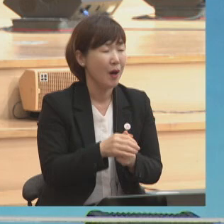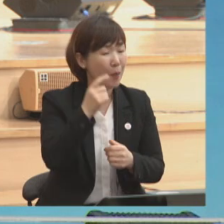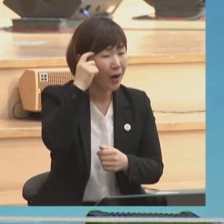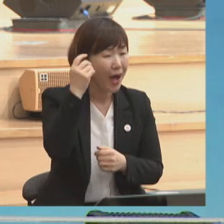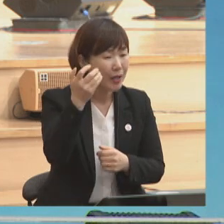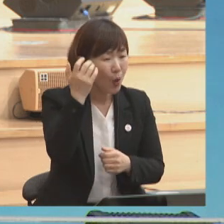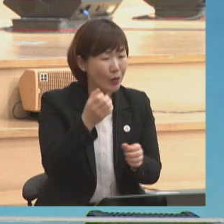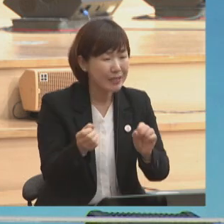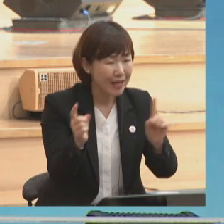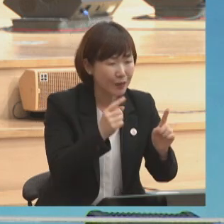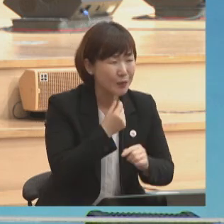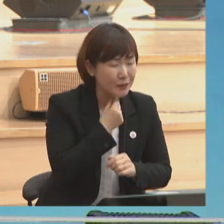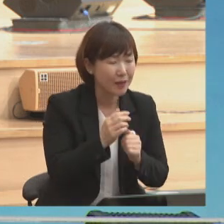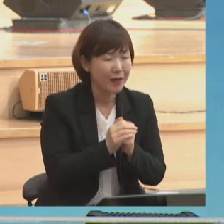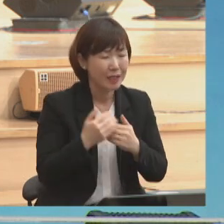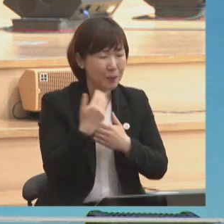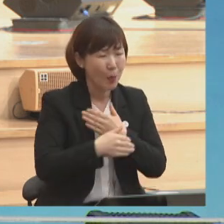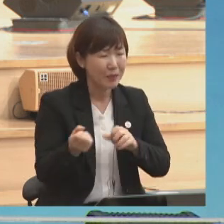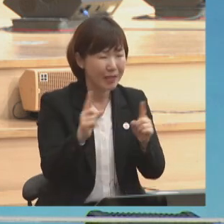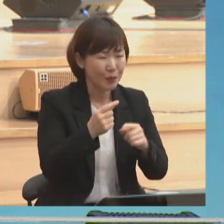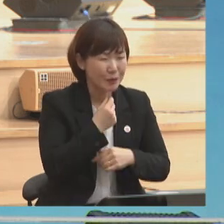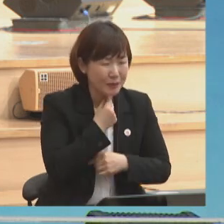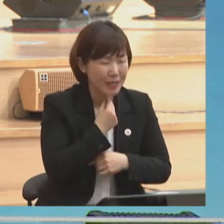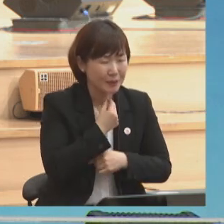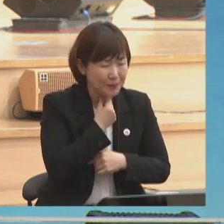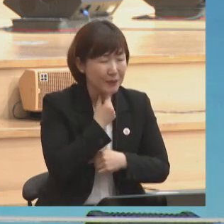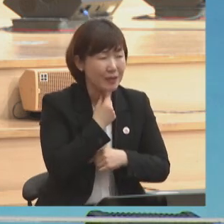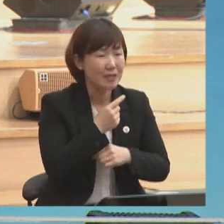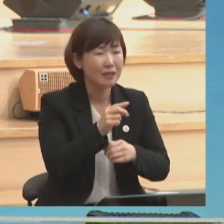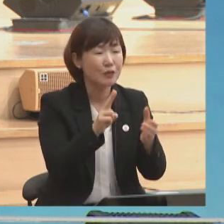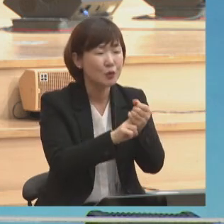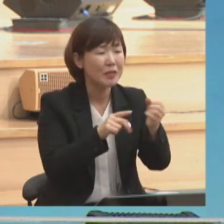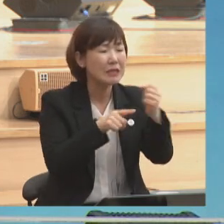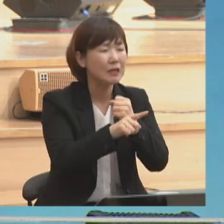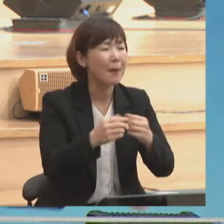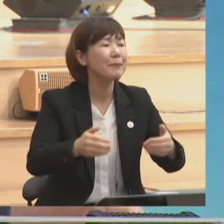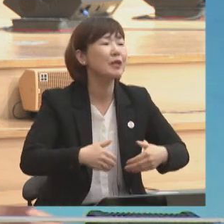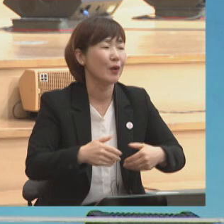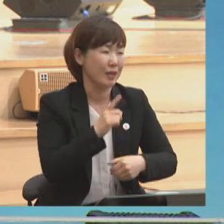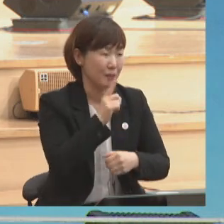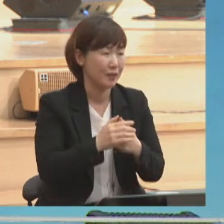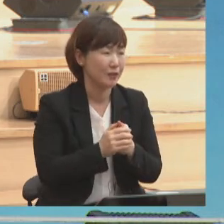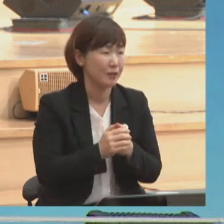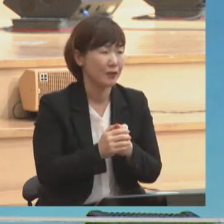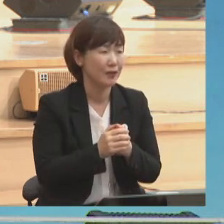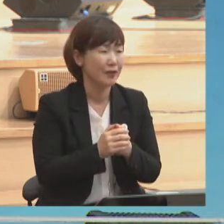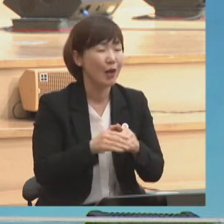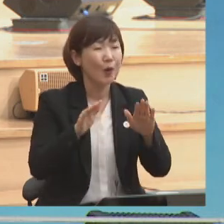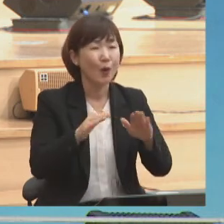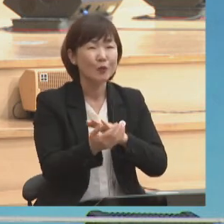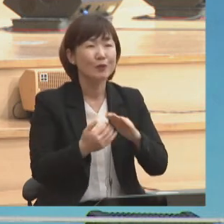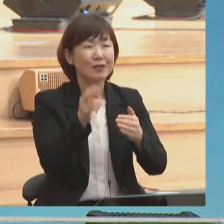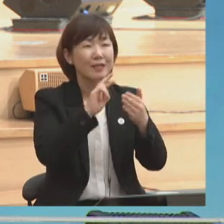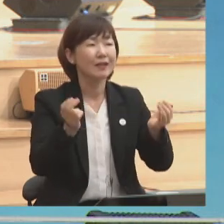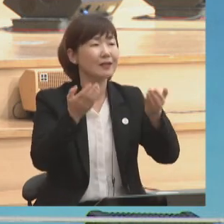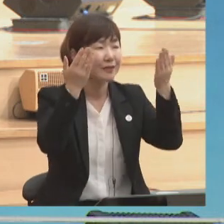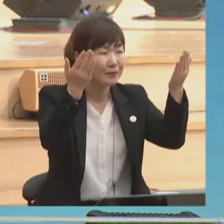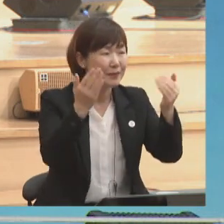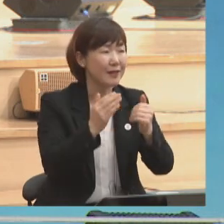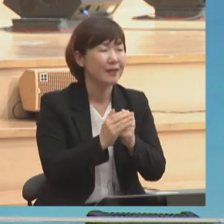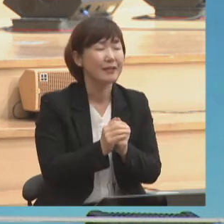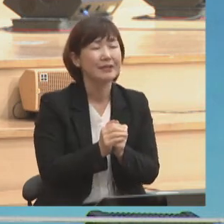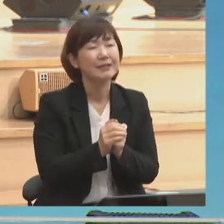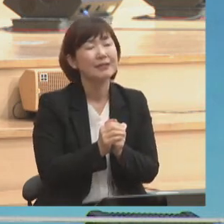그보다 끔찍하고 무책임한 일이 어디 있겠어요? 그죠? 오늘 우리가 찬양을 하나님 앞에 올려드렸어요. 하나님 앞에